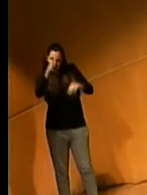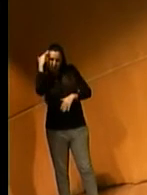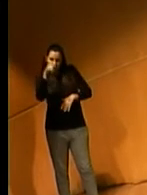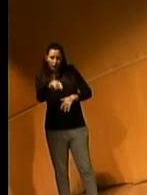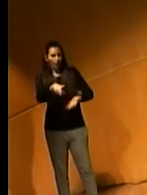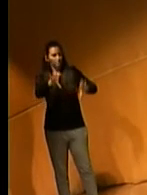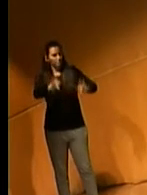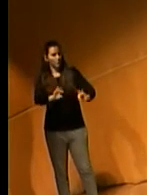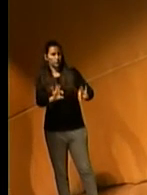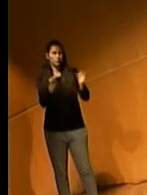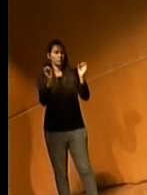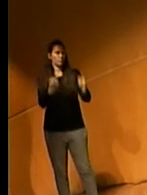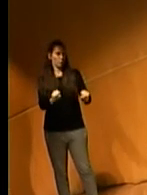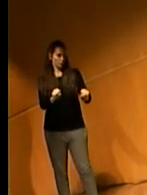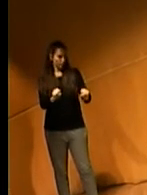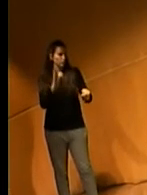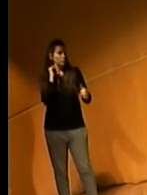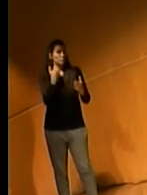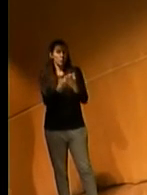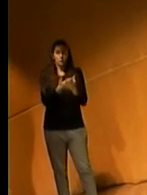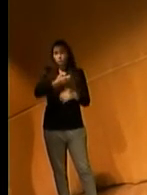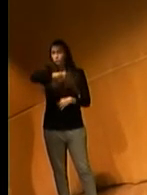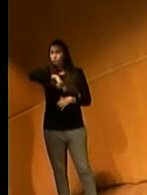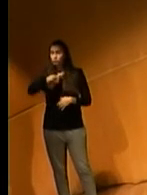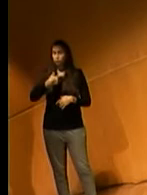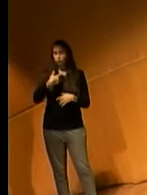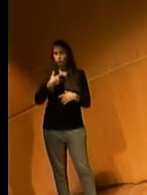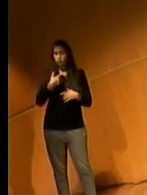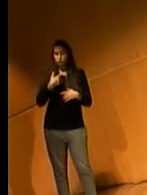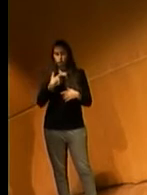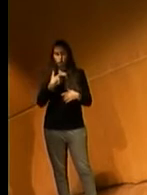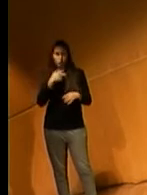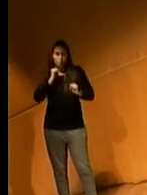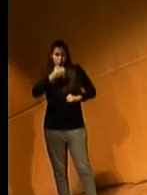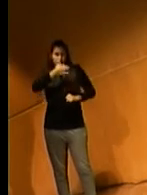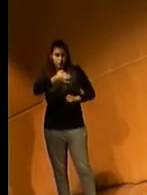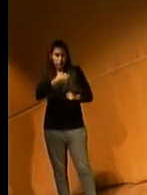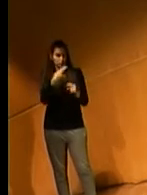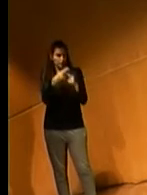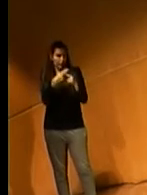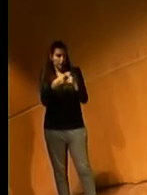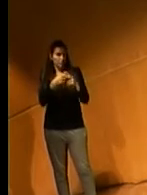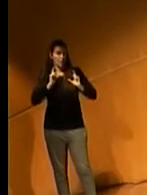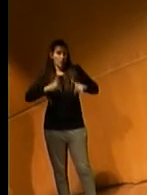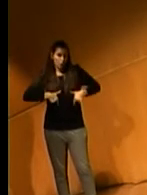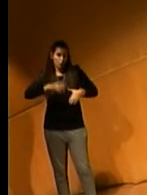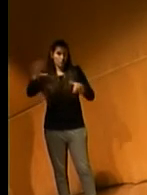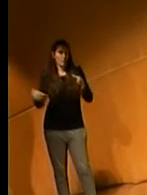raisons qui va permettre donc de parler d'école inclusive. Voilà.